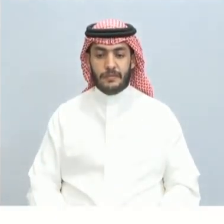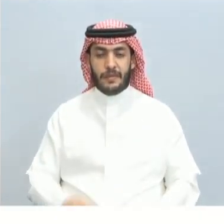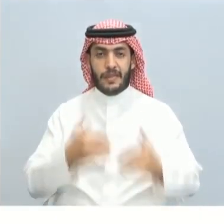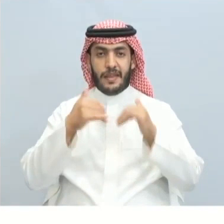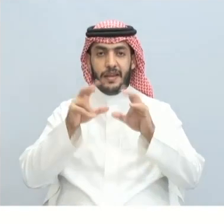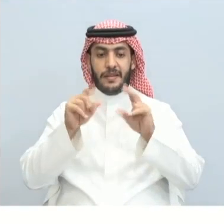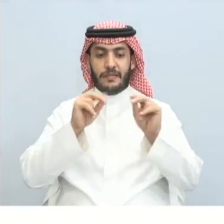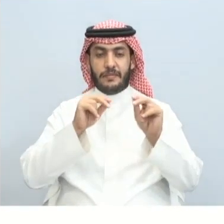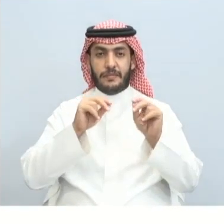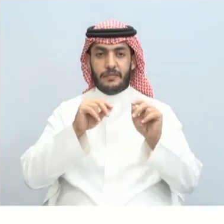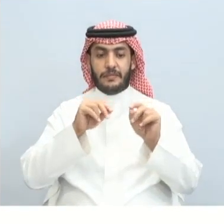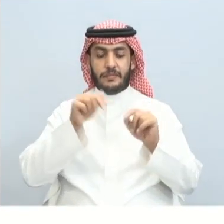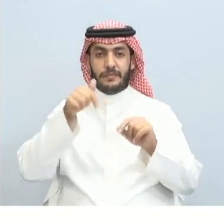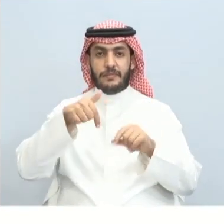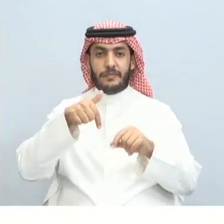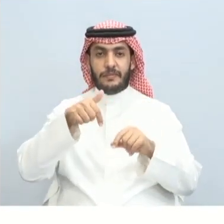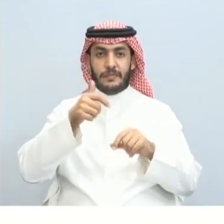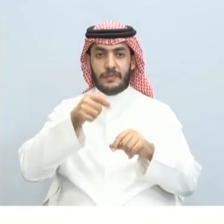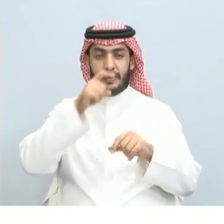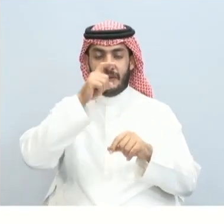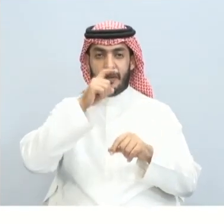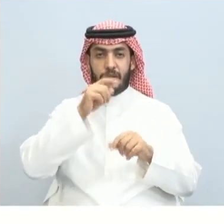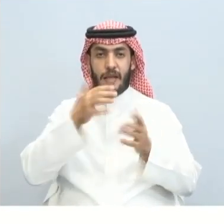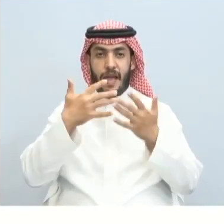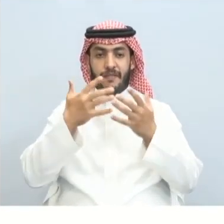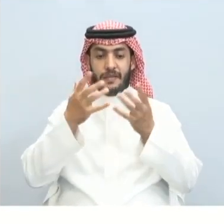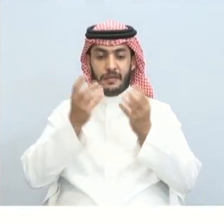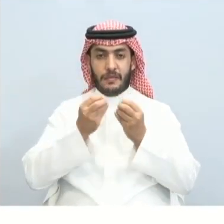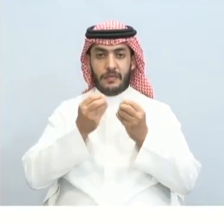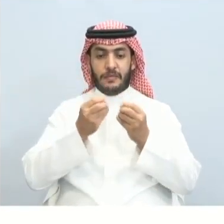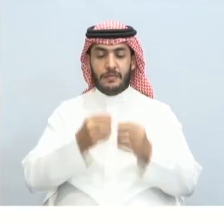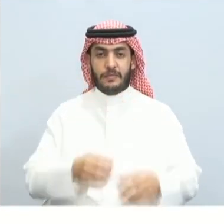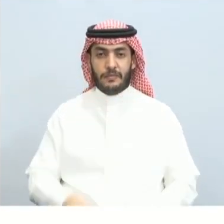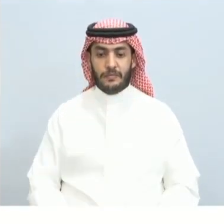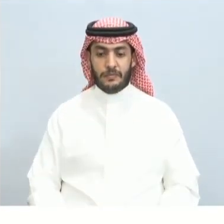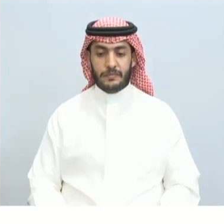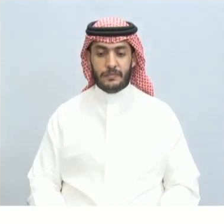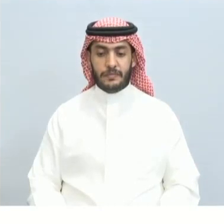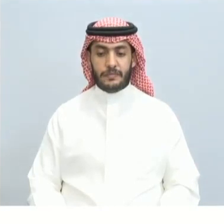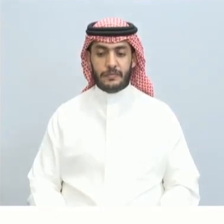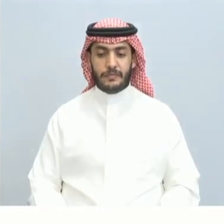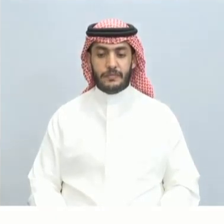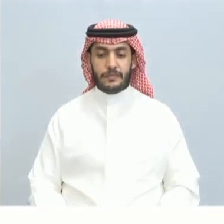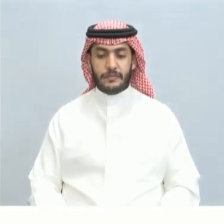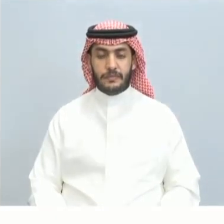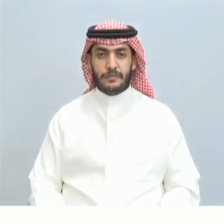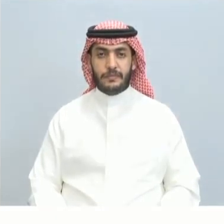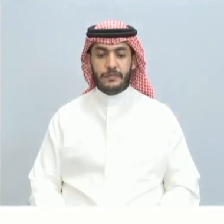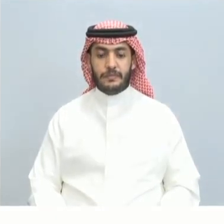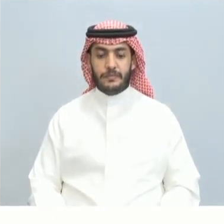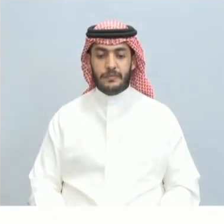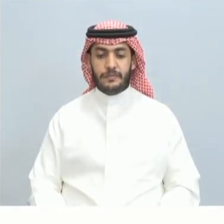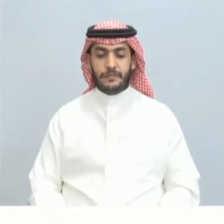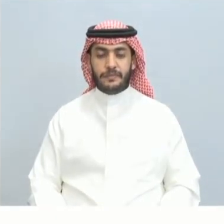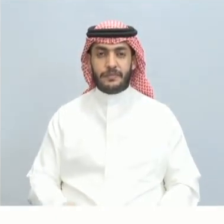الصوره الان هل تحتاج العباره لتبسيط اكثر ام لا نعم تحتاج العباره لتبسيط اكثر لدينا هنا